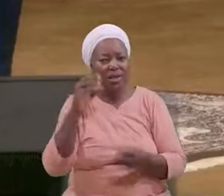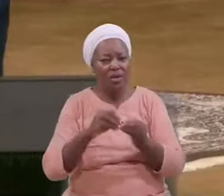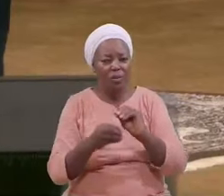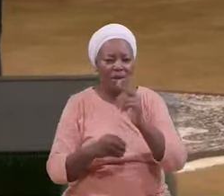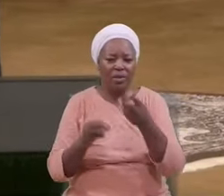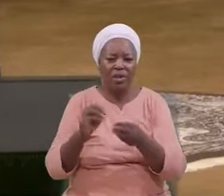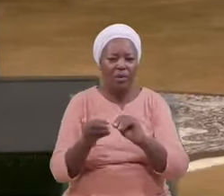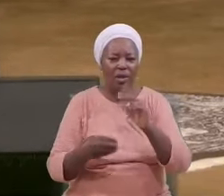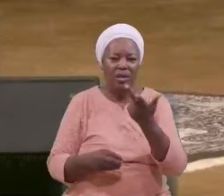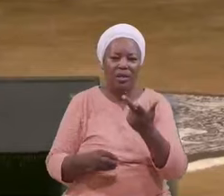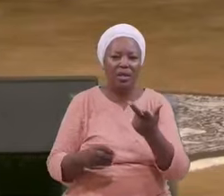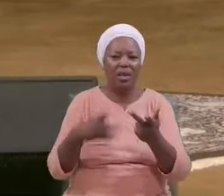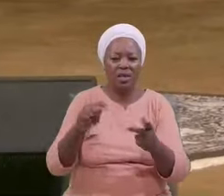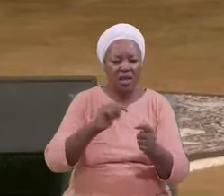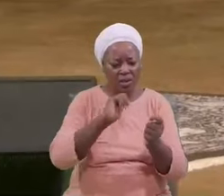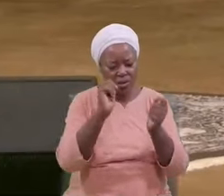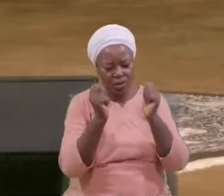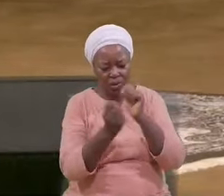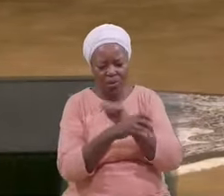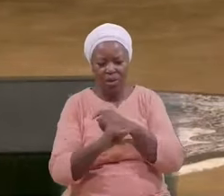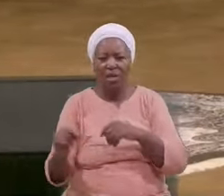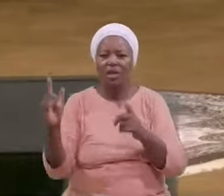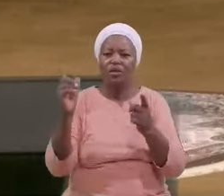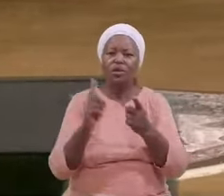Se tourner vers